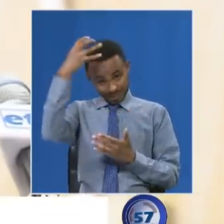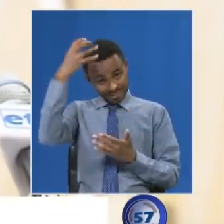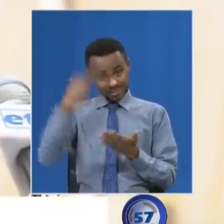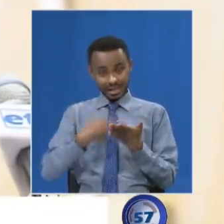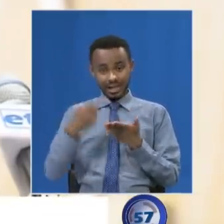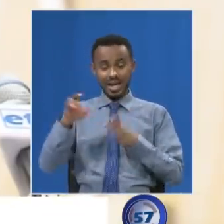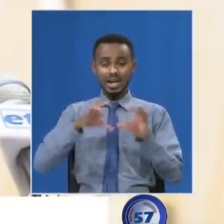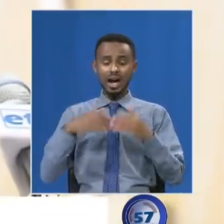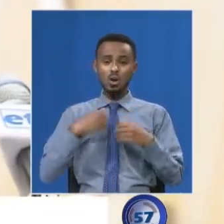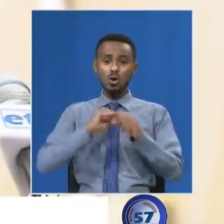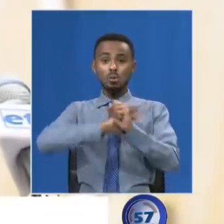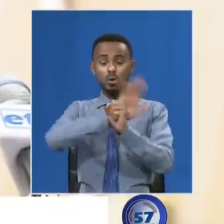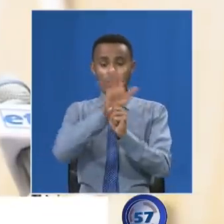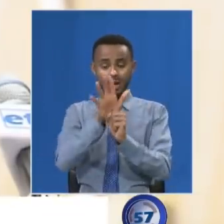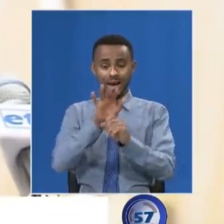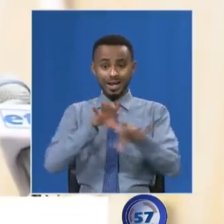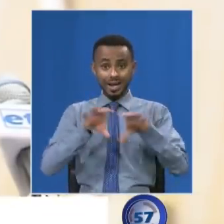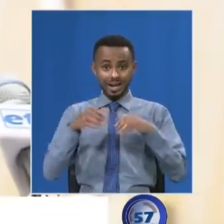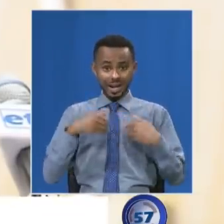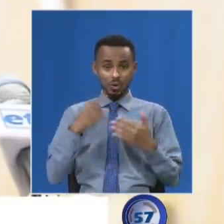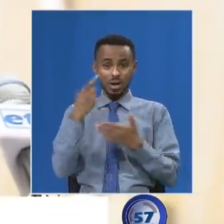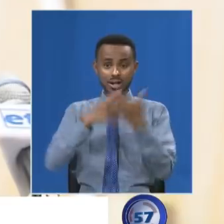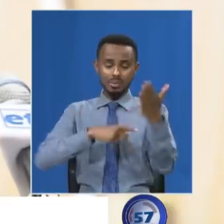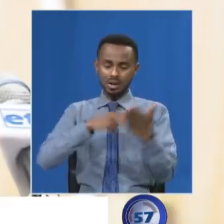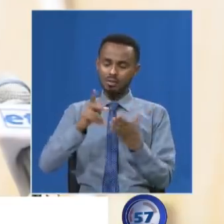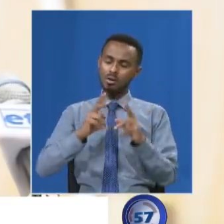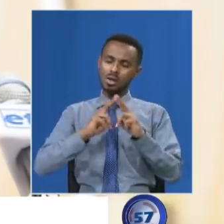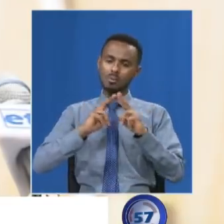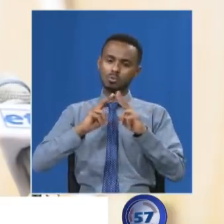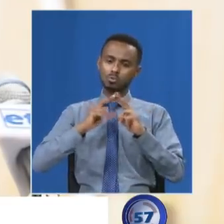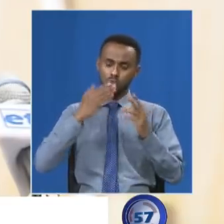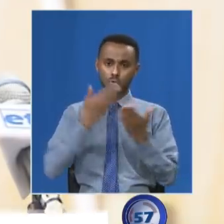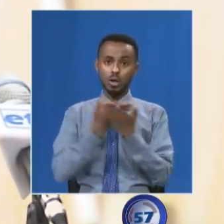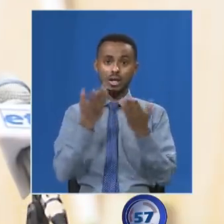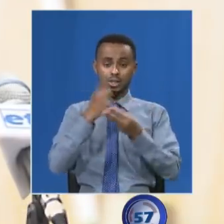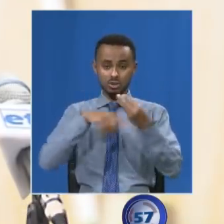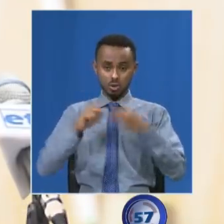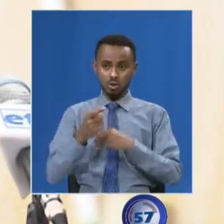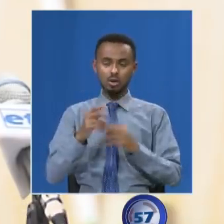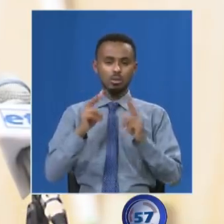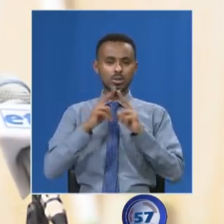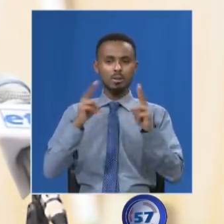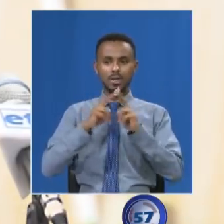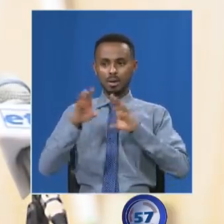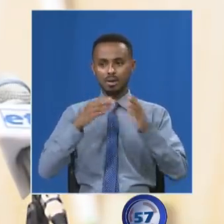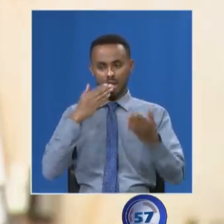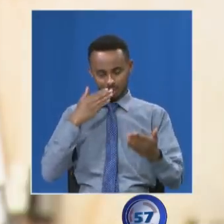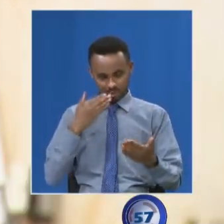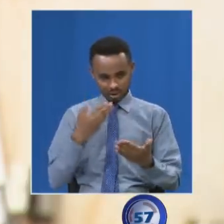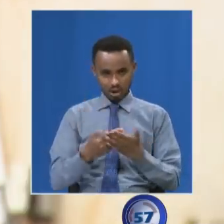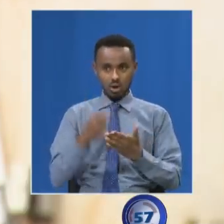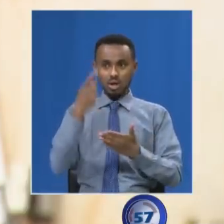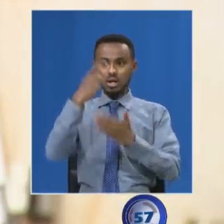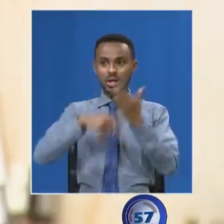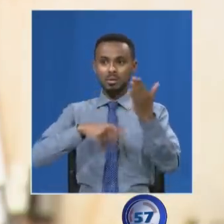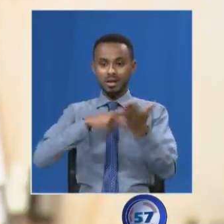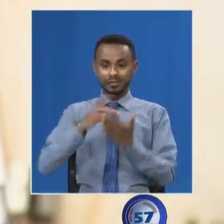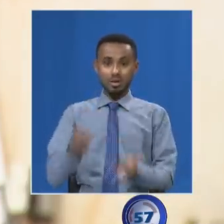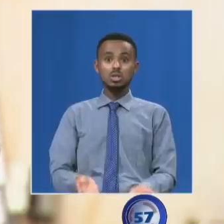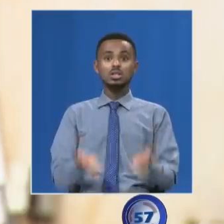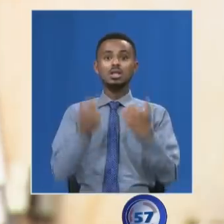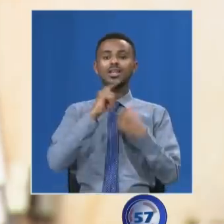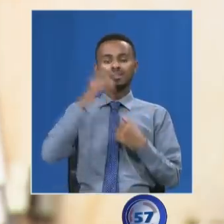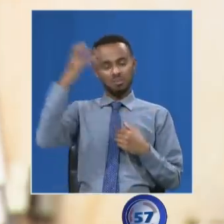ያለው በኮቪድም ያረጋ ያለው ለግብር ከፋዩ በጣም ትልቅ ነገር ስለሆነ እጅግ አድርጌ አመሰግናለሁ። ግብር ከፋዩ ሲያተርፍ